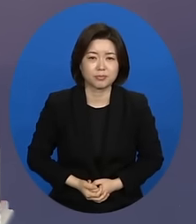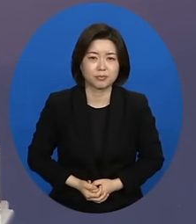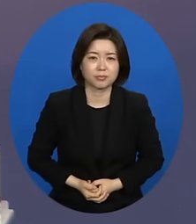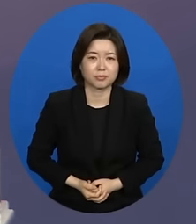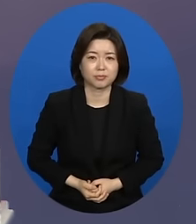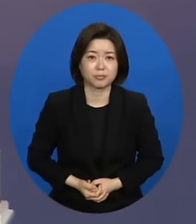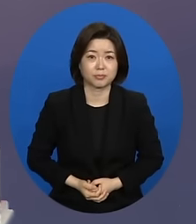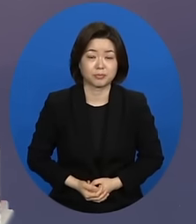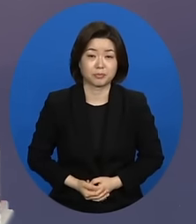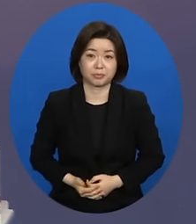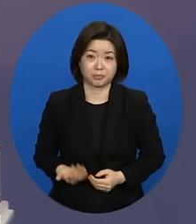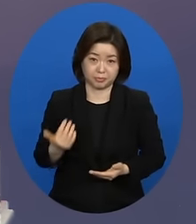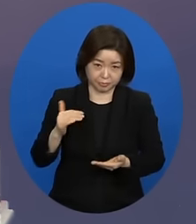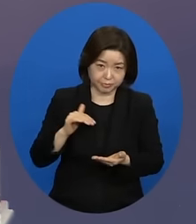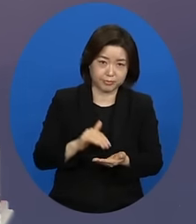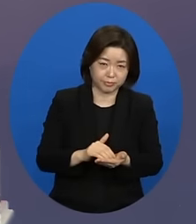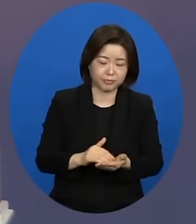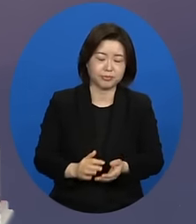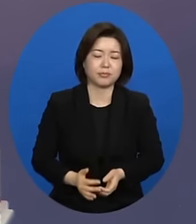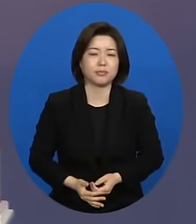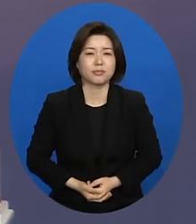다시 돌아가서